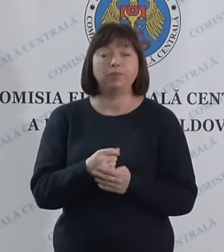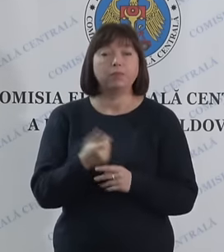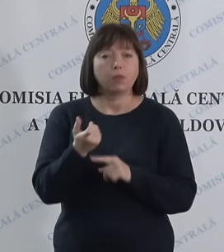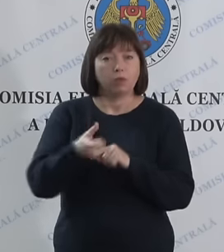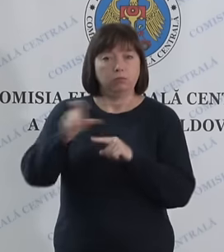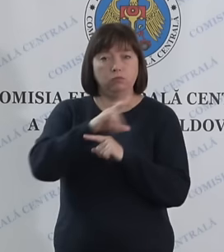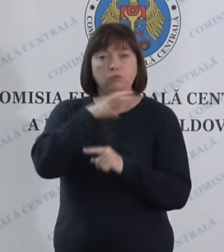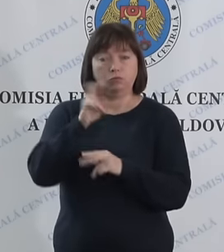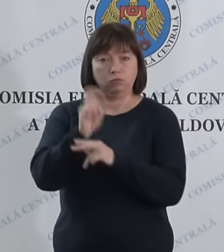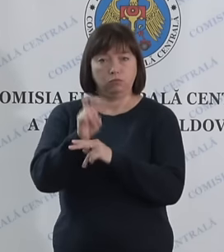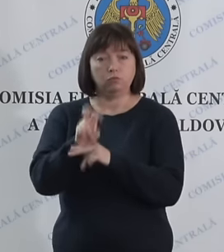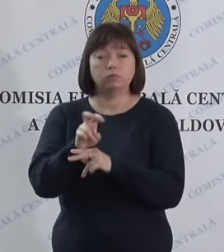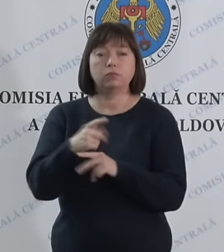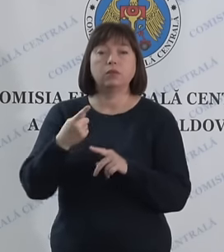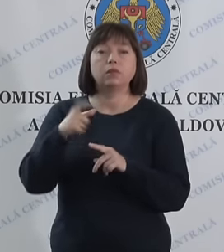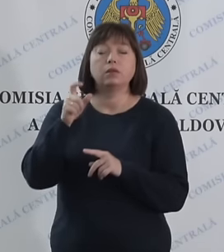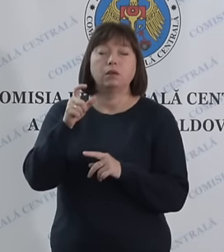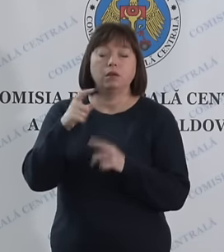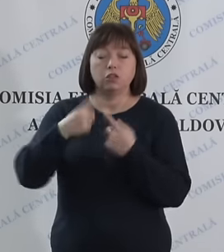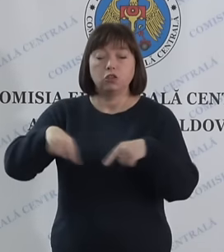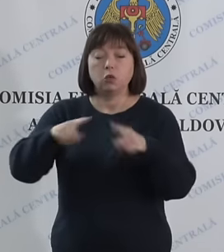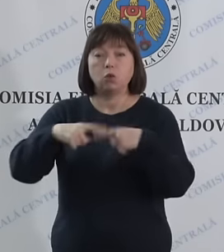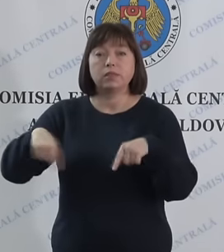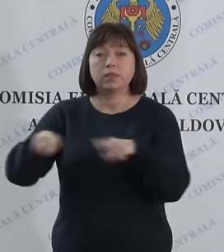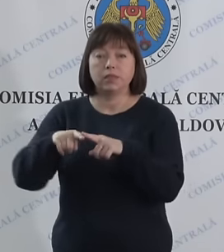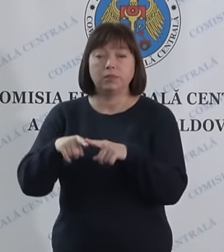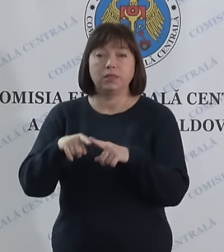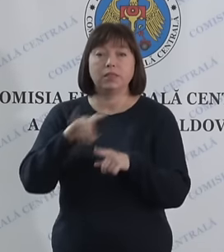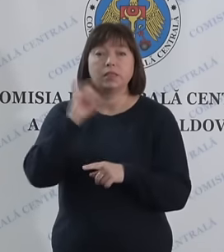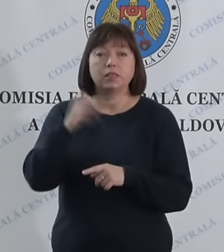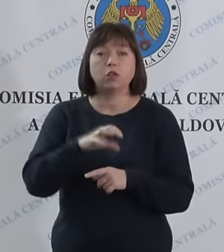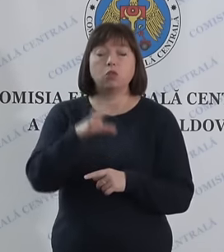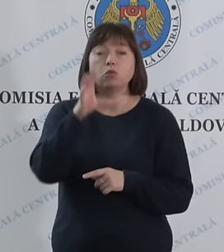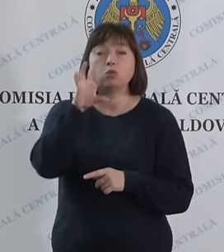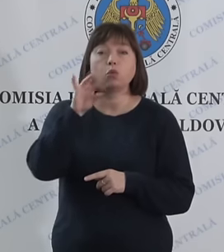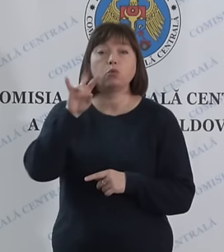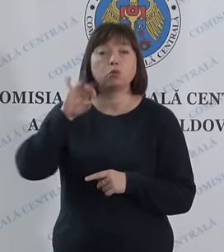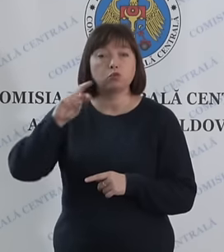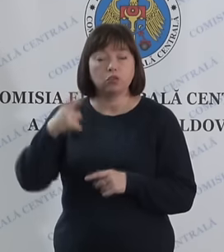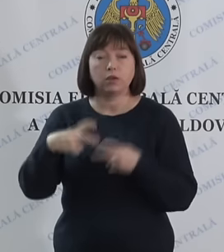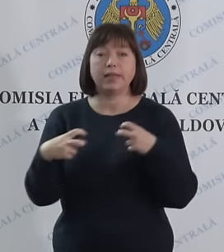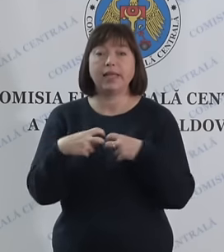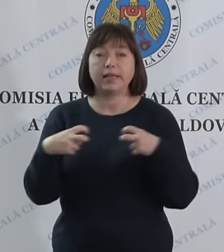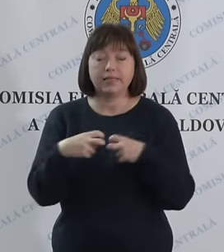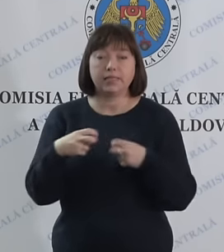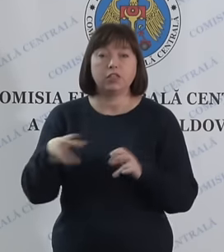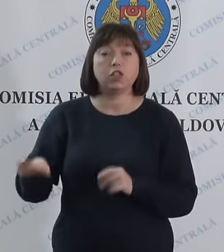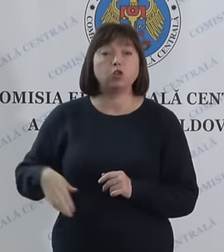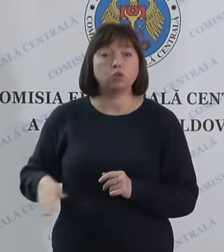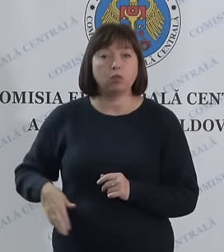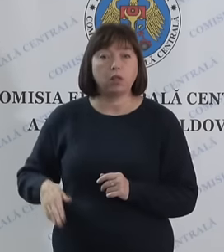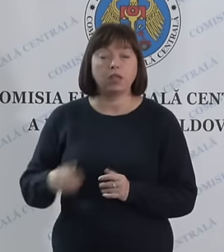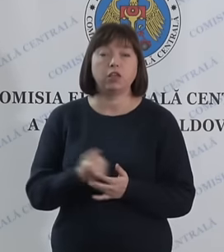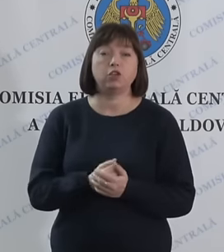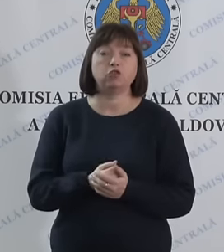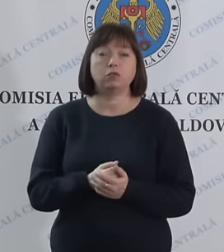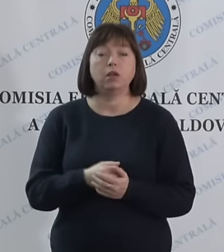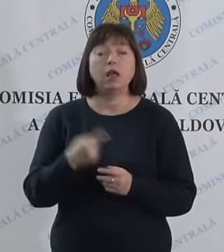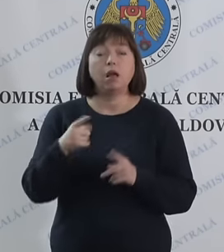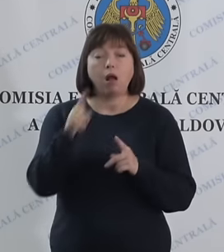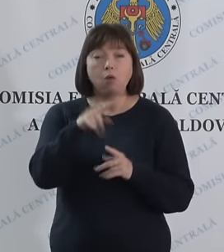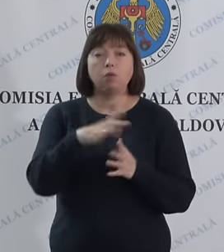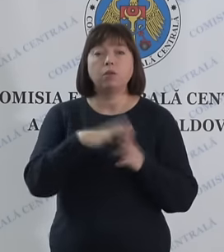prezenței la urne se află circumscripțiile din Dondușeni, Rezina, Șoldănești, cu